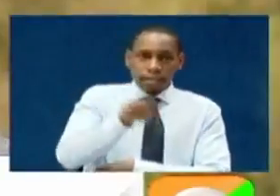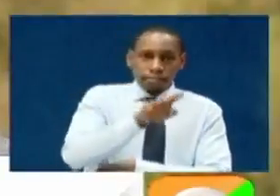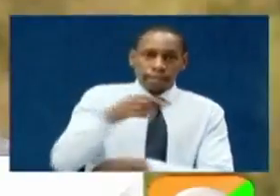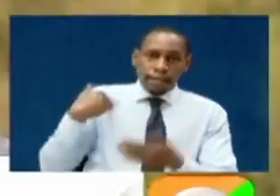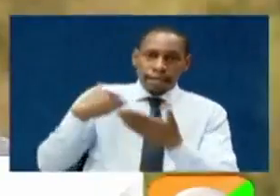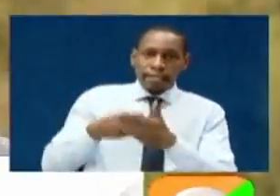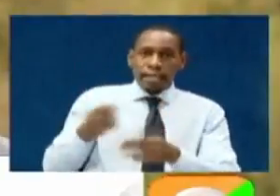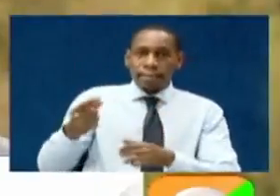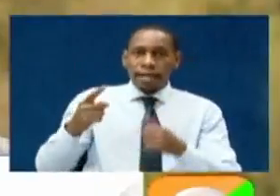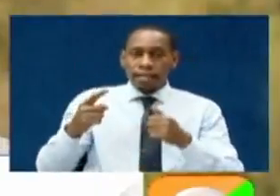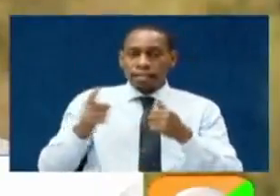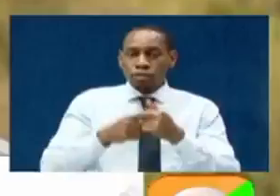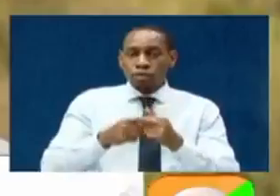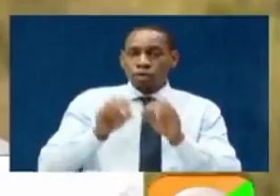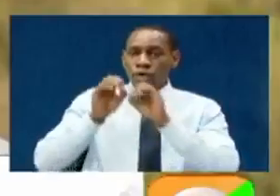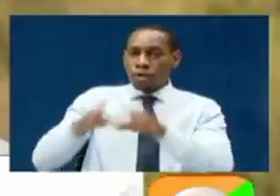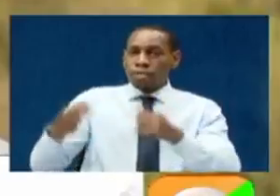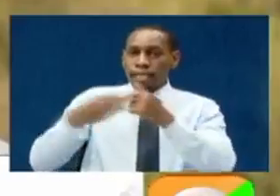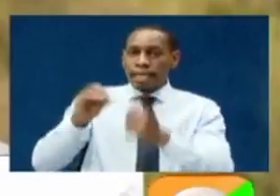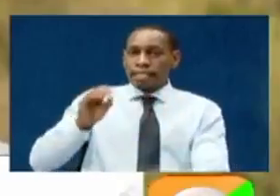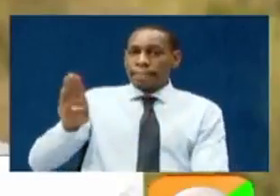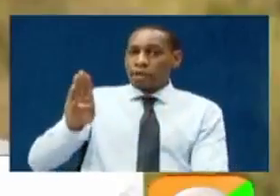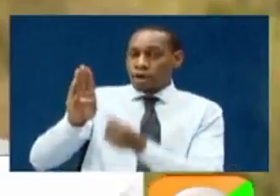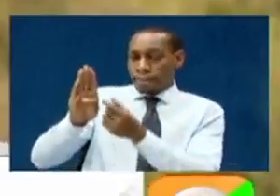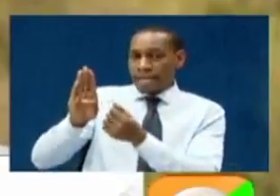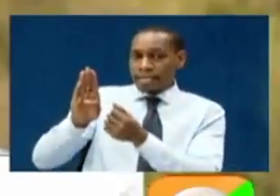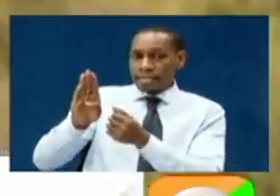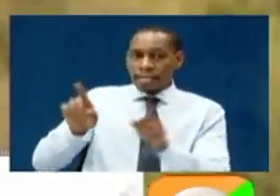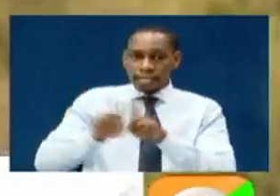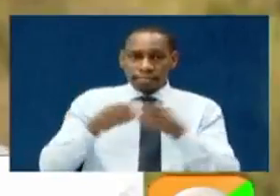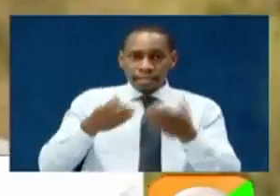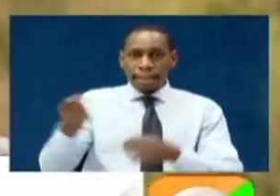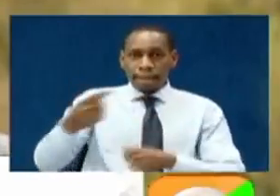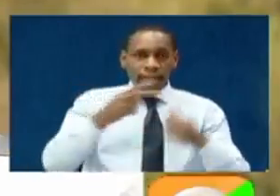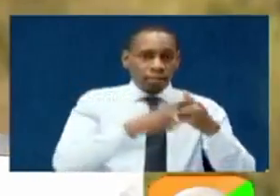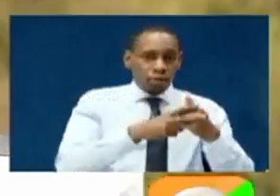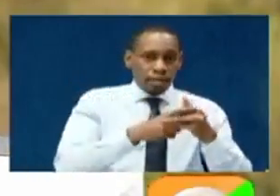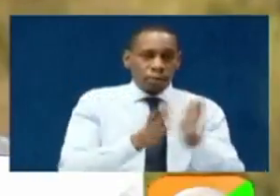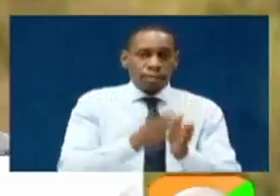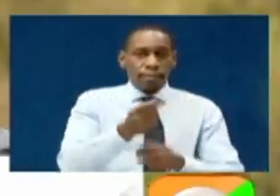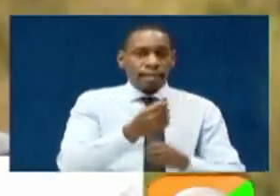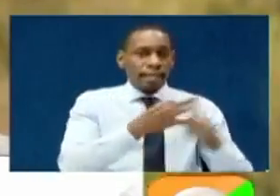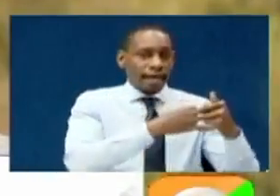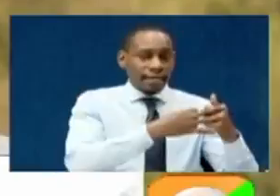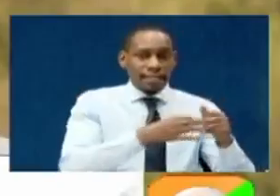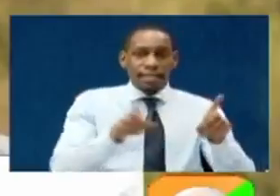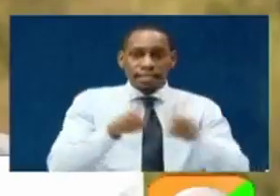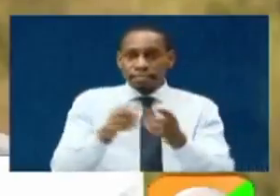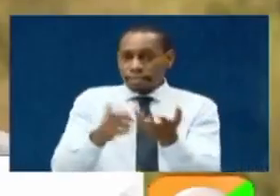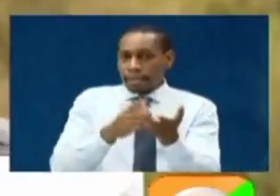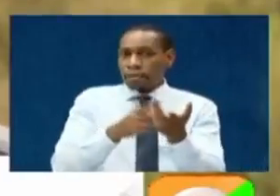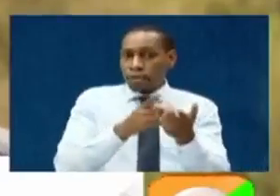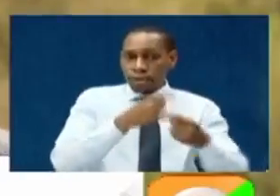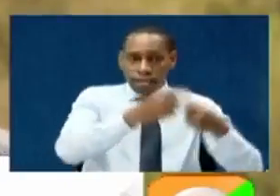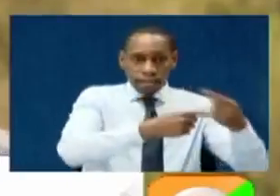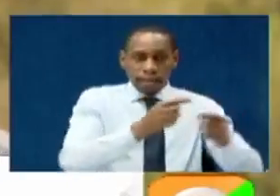June, we lost 80 billion Kenya shillings. And now July and August, we are still